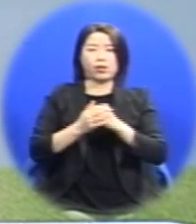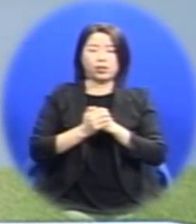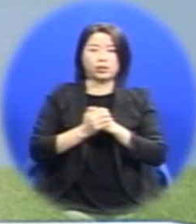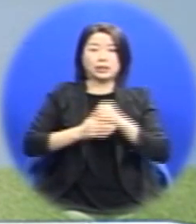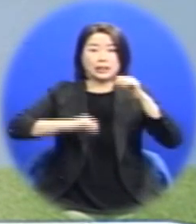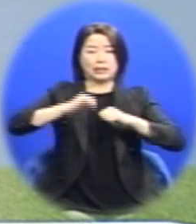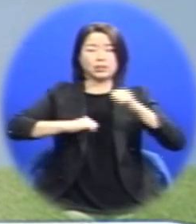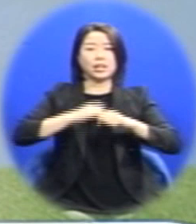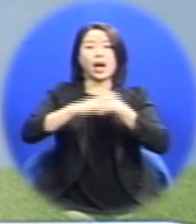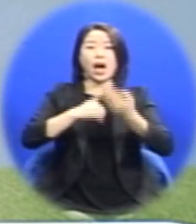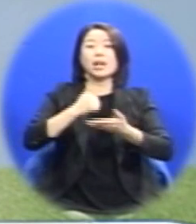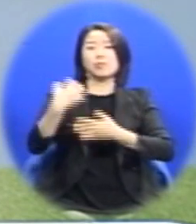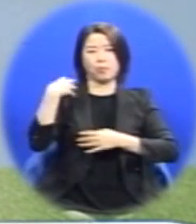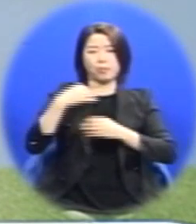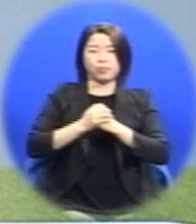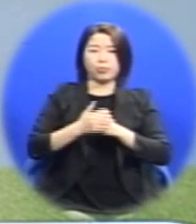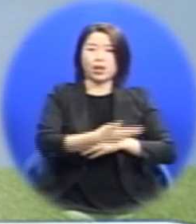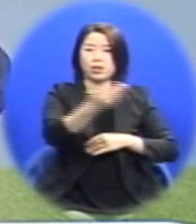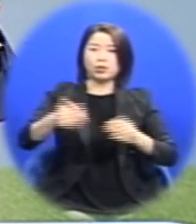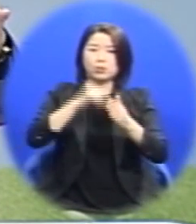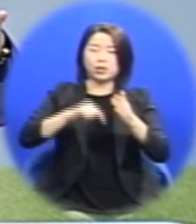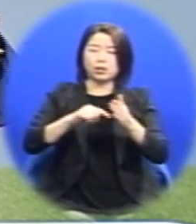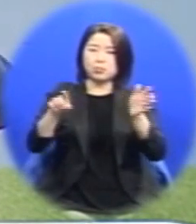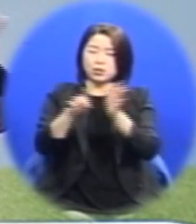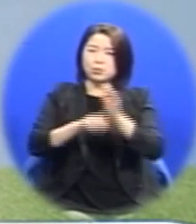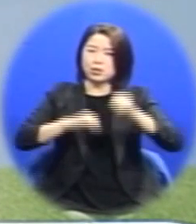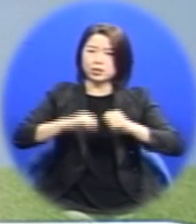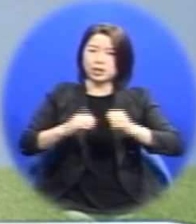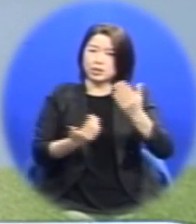역사는 하나님이 하시는 거예요. 여러분 안에 믿음의 역사를